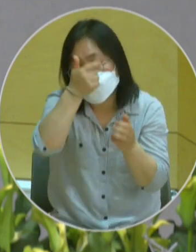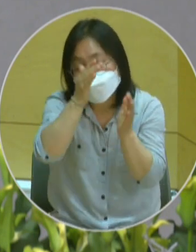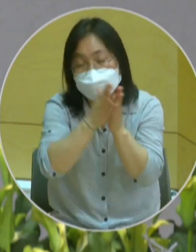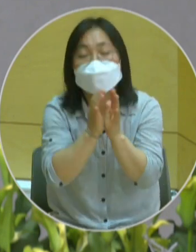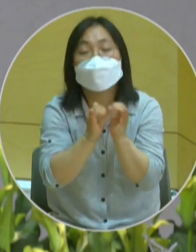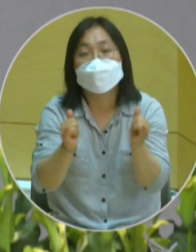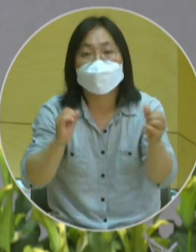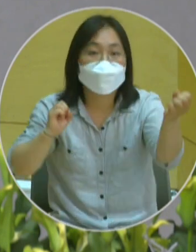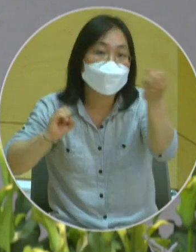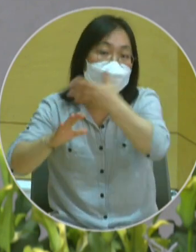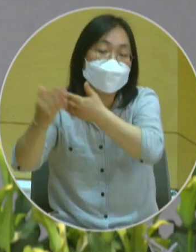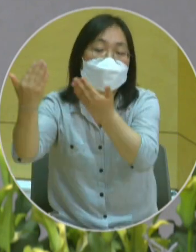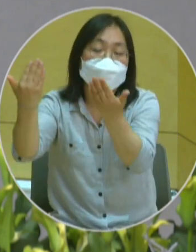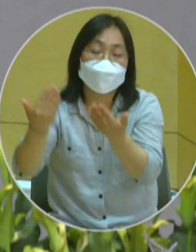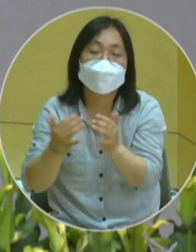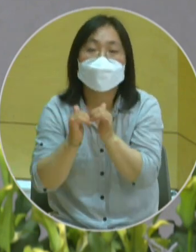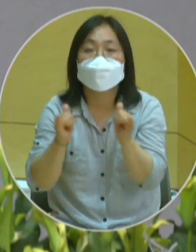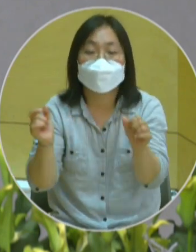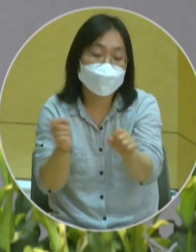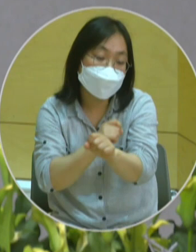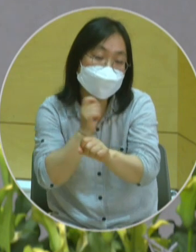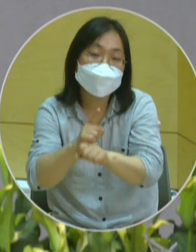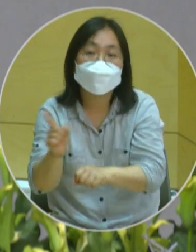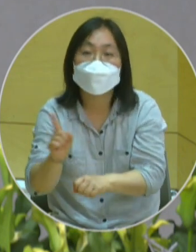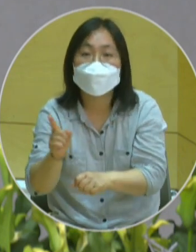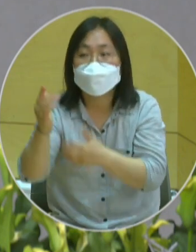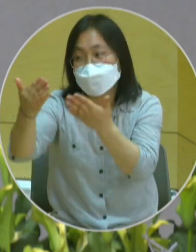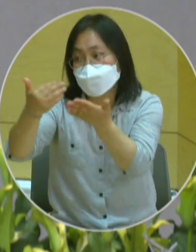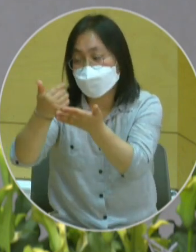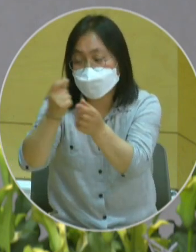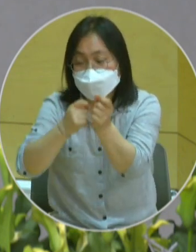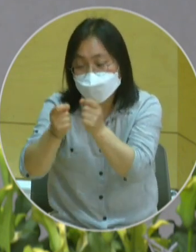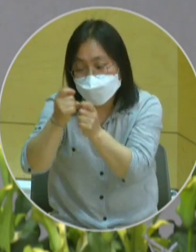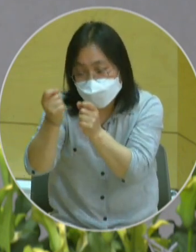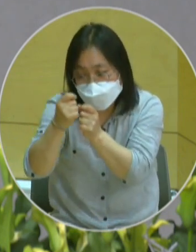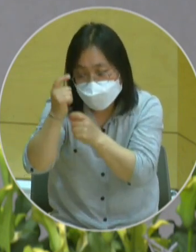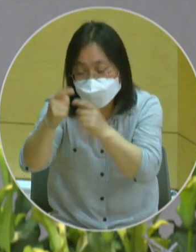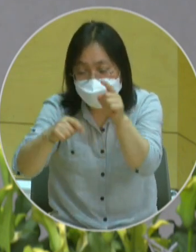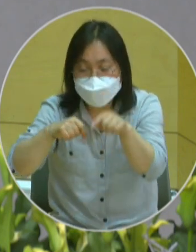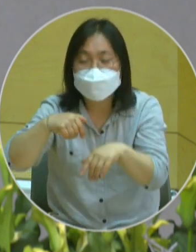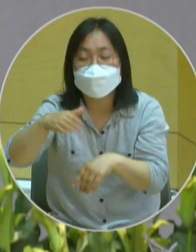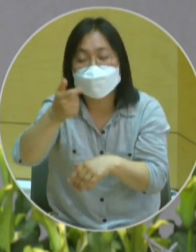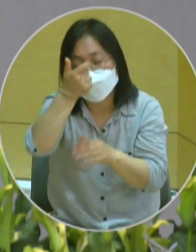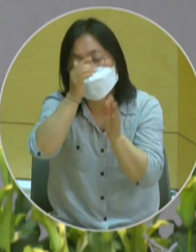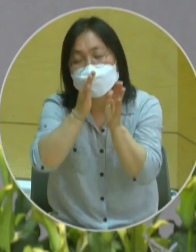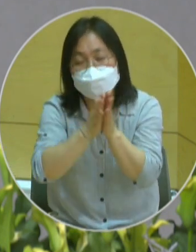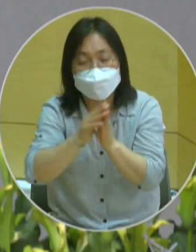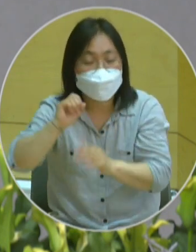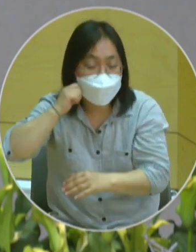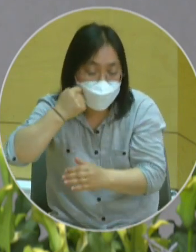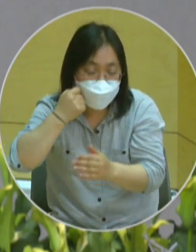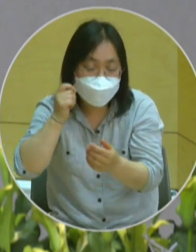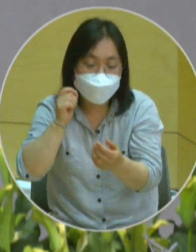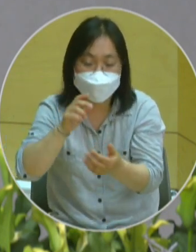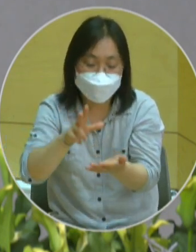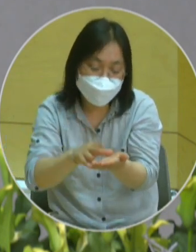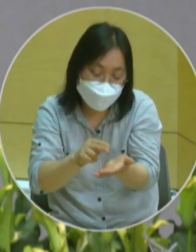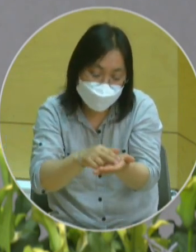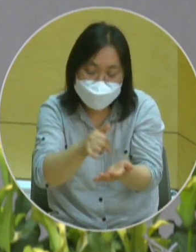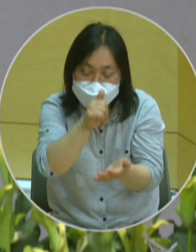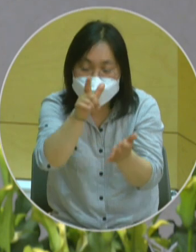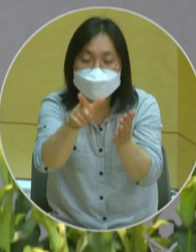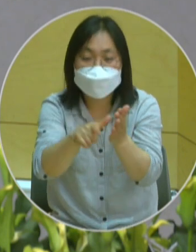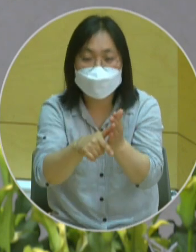사람, 응답받는 사람의 특징 중에 하나는 하나님께 더 가까이 나가서 기도한다. 어려울 때일수록 또 문제를 가질 수